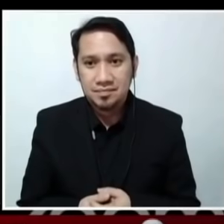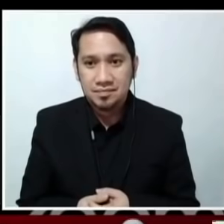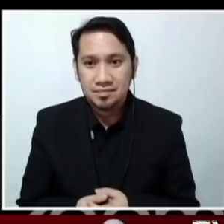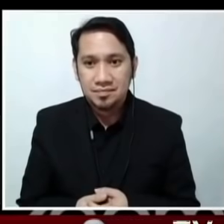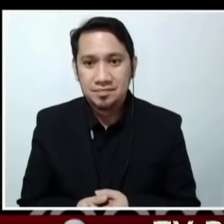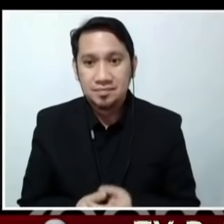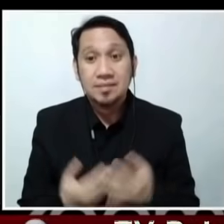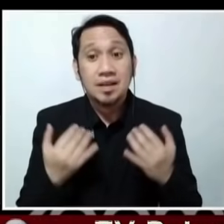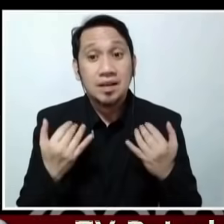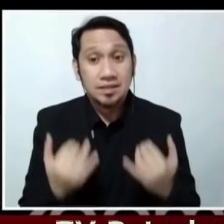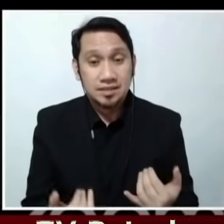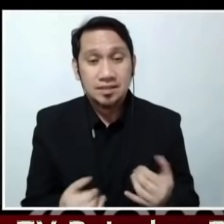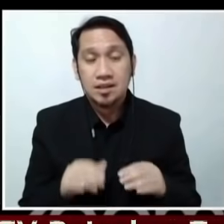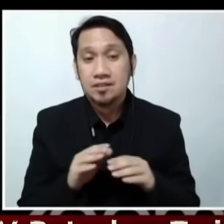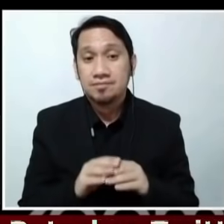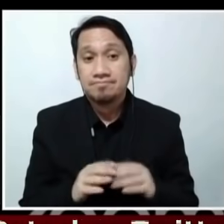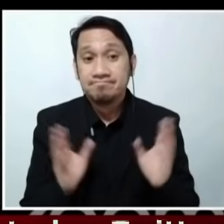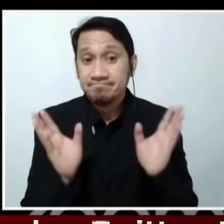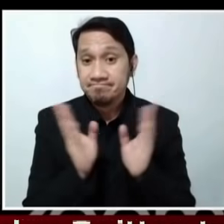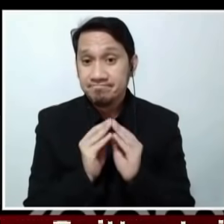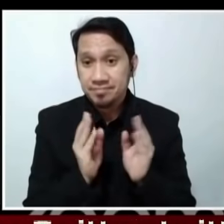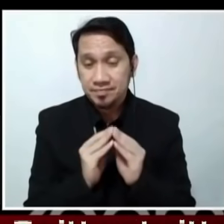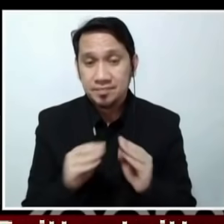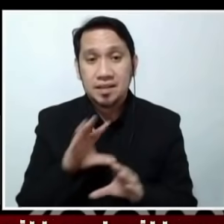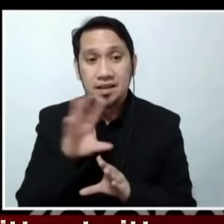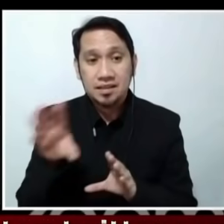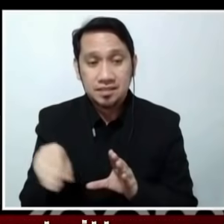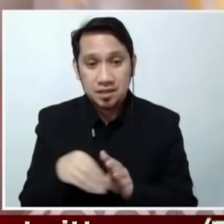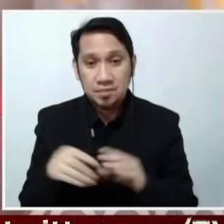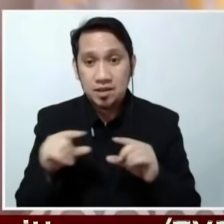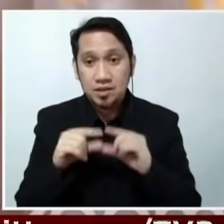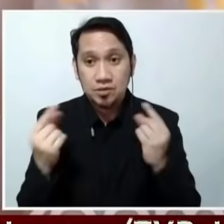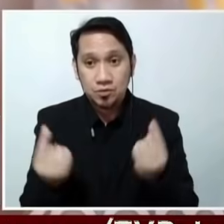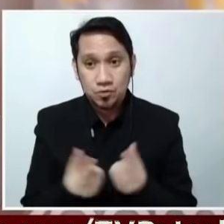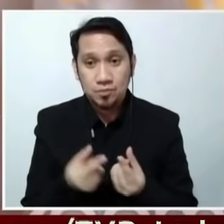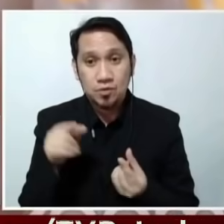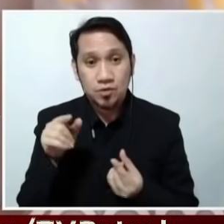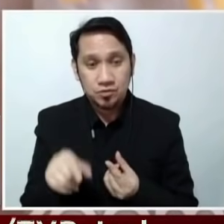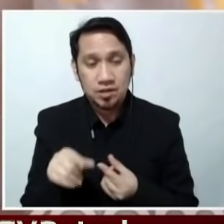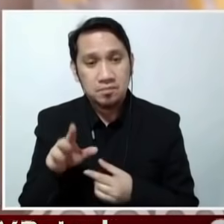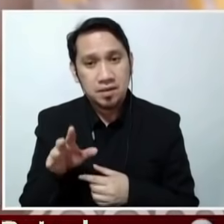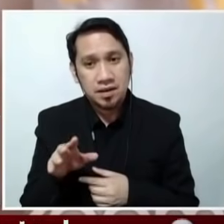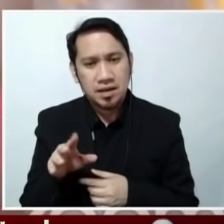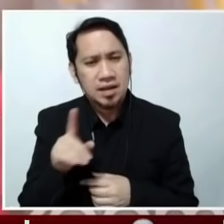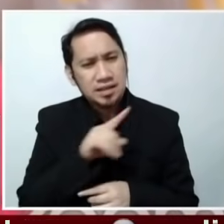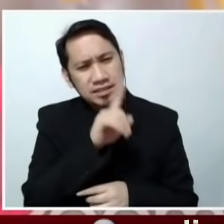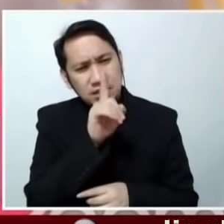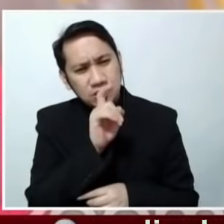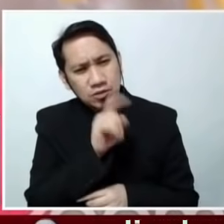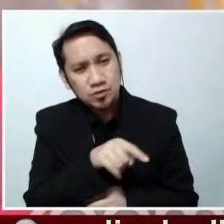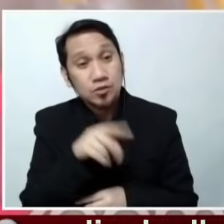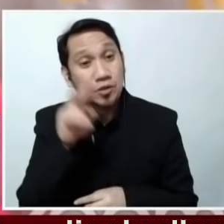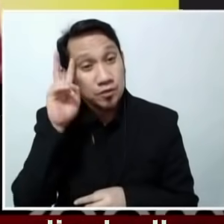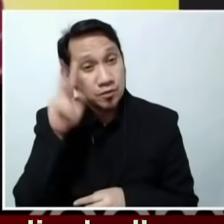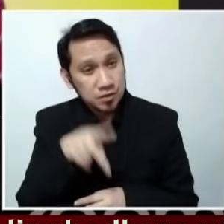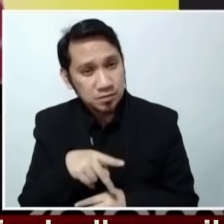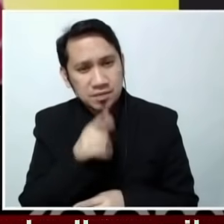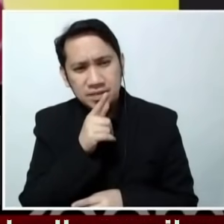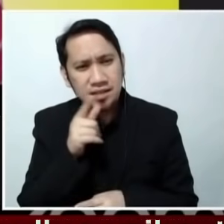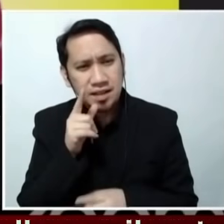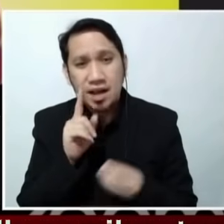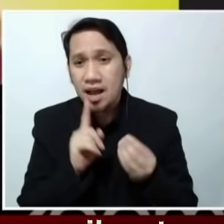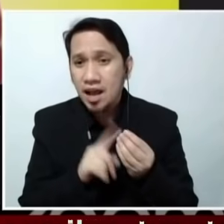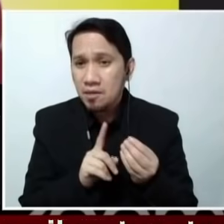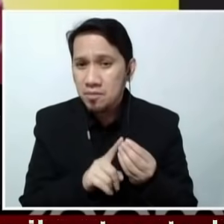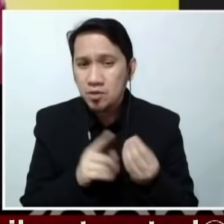Sa isang online forum kasama ang grupo ng mga kasambahay, natanong si Vice President Lenny Robredo tungkol